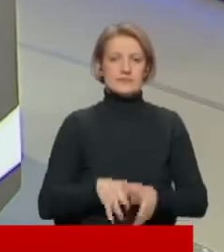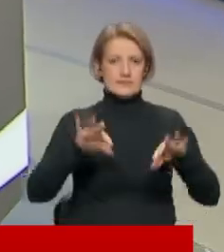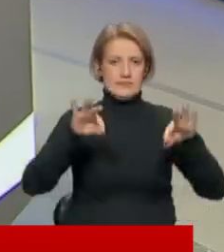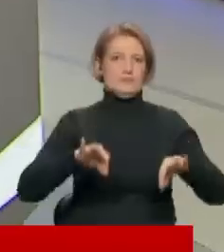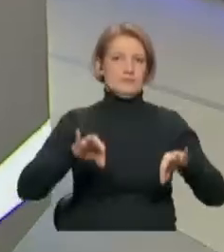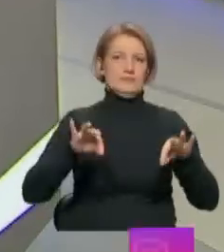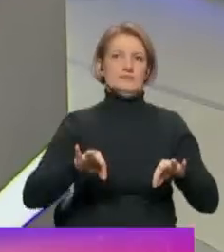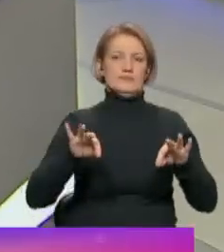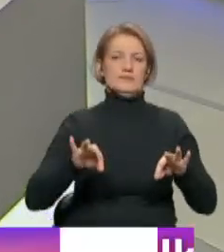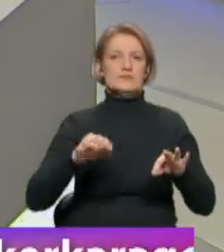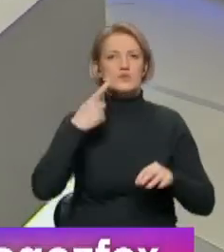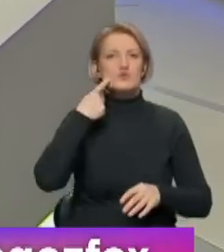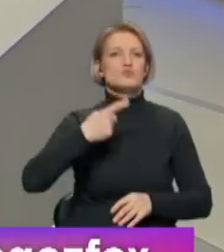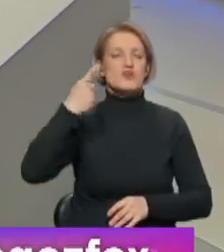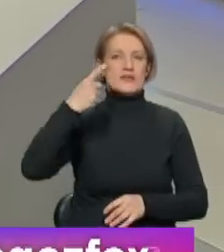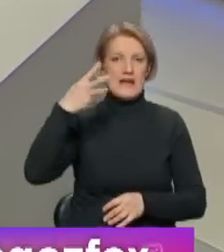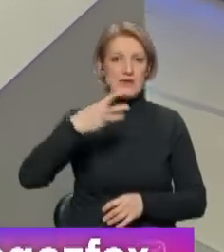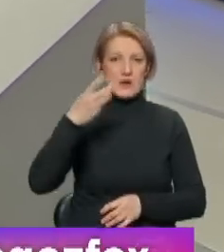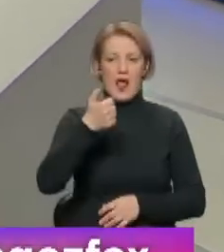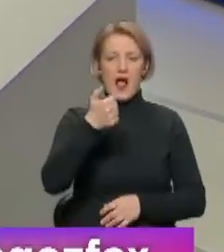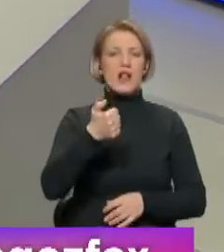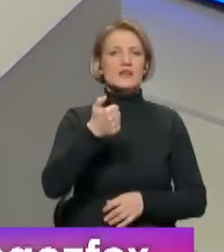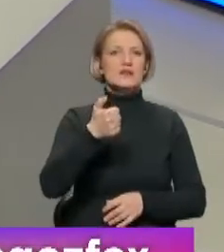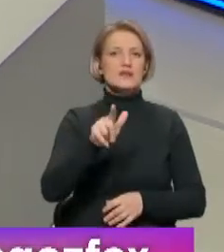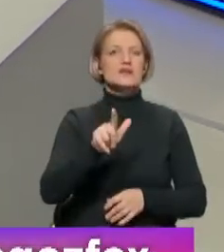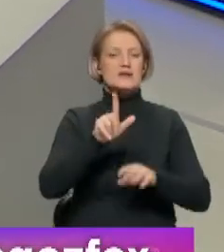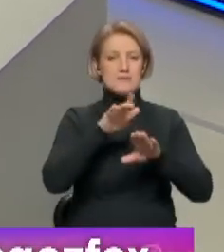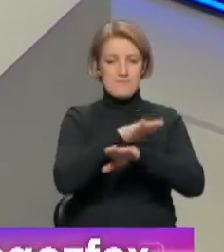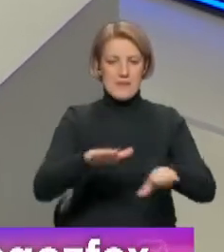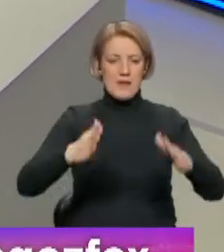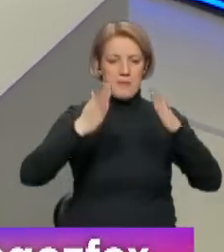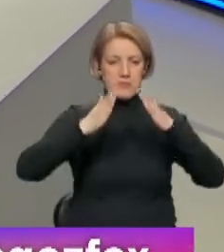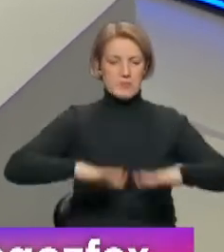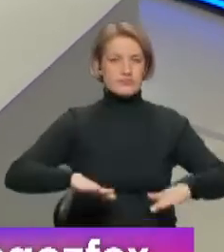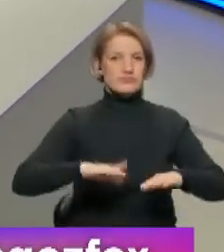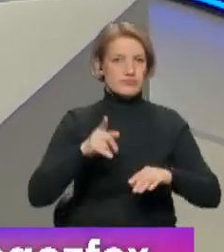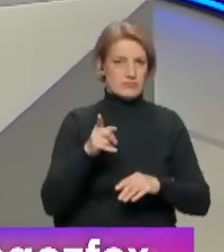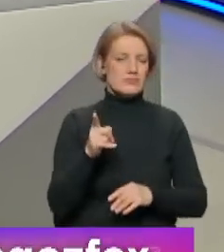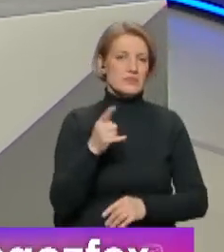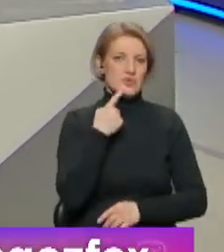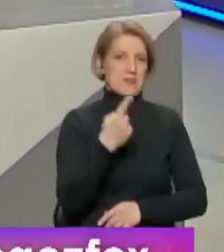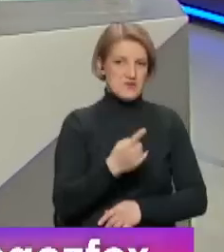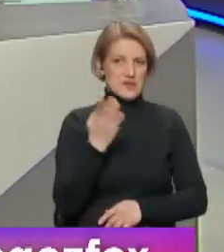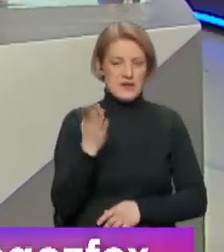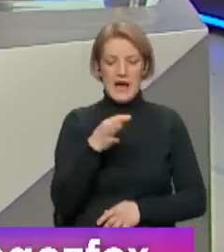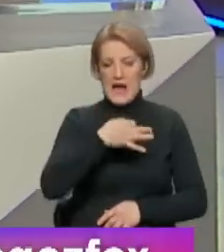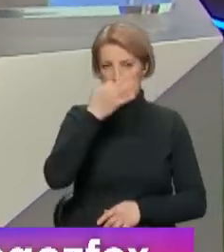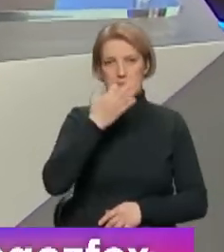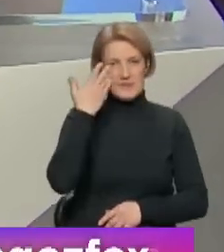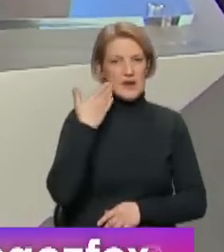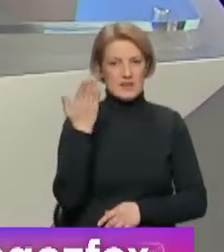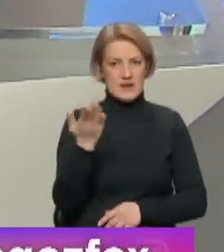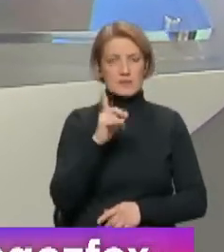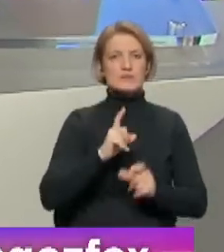şimdi Cumhurbaşkanı Erdoğan 6'lı masa çöktü çöküyor böyle bir değerlendirme yapmıştı haberimizi izleyelim